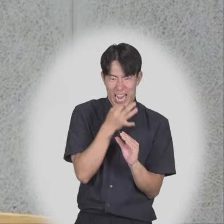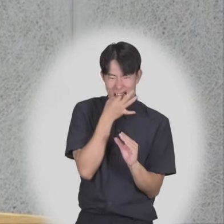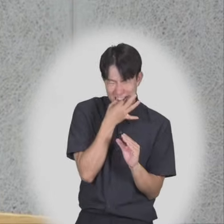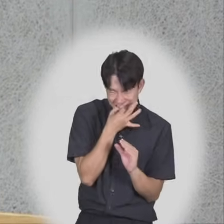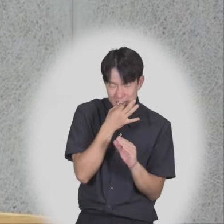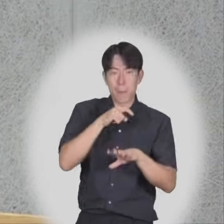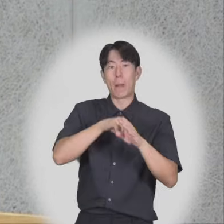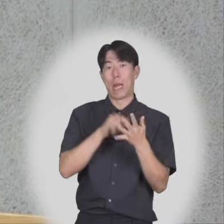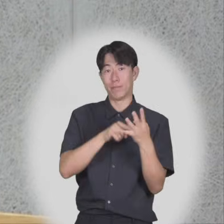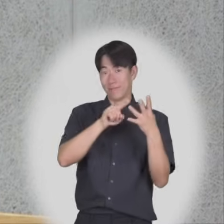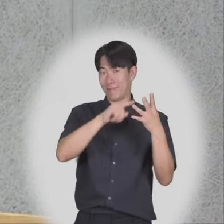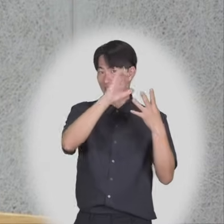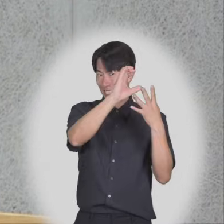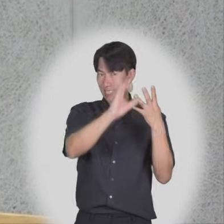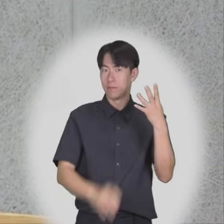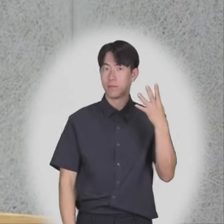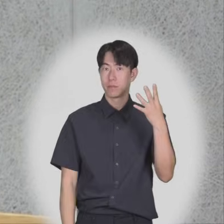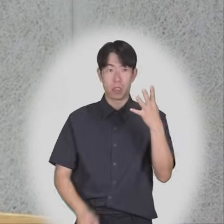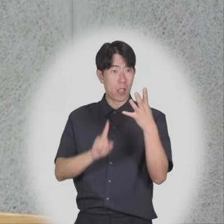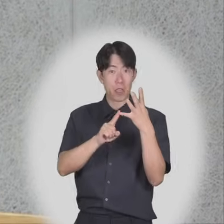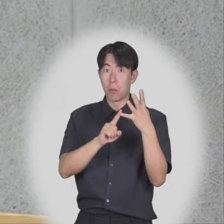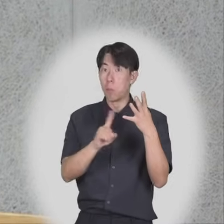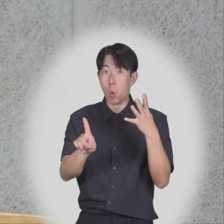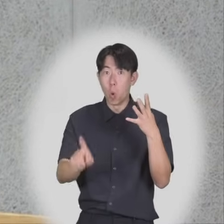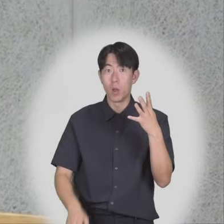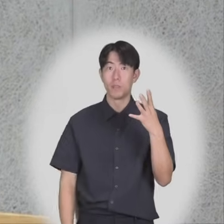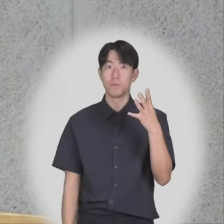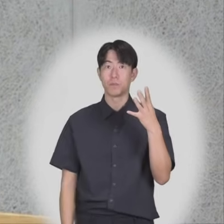그런 얘기고요. 마지막 네 번째는